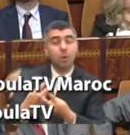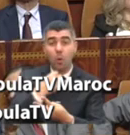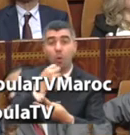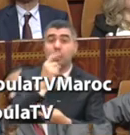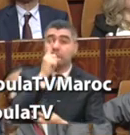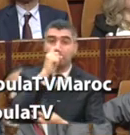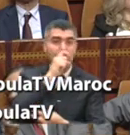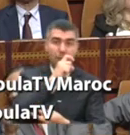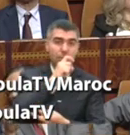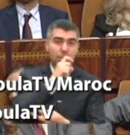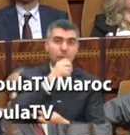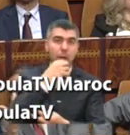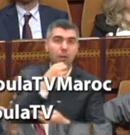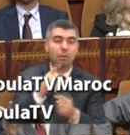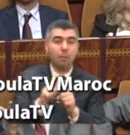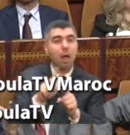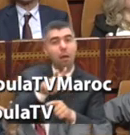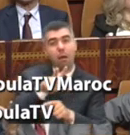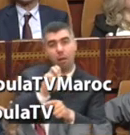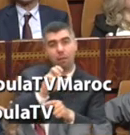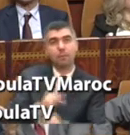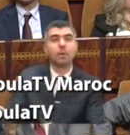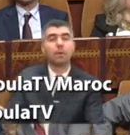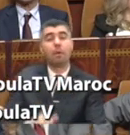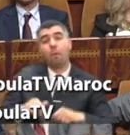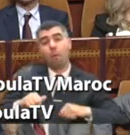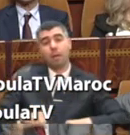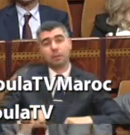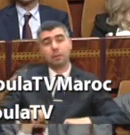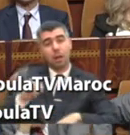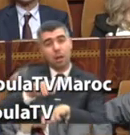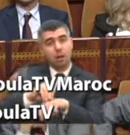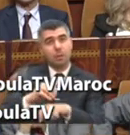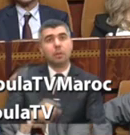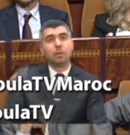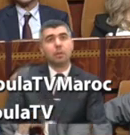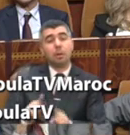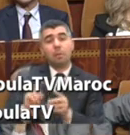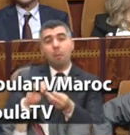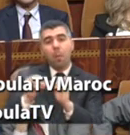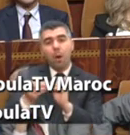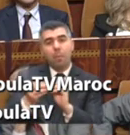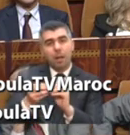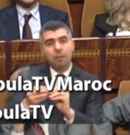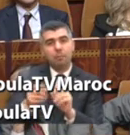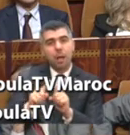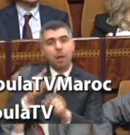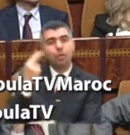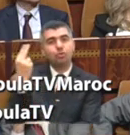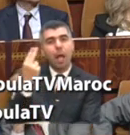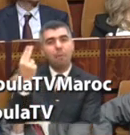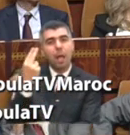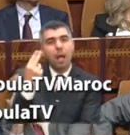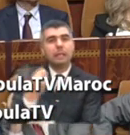الوزير اللي هي حيوية وانتم أدرى. ثانيا السيد الوزير، المشكل اللي واقع الان في كليه الطب